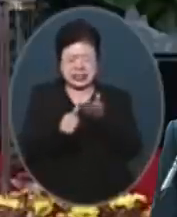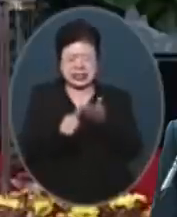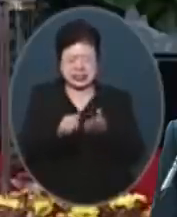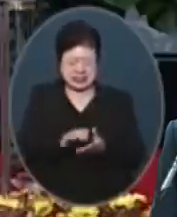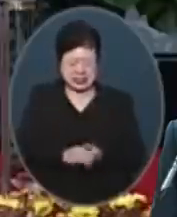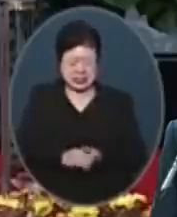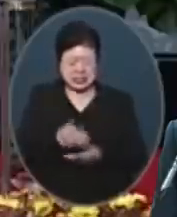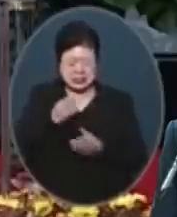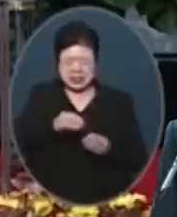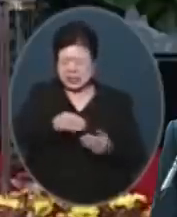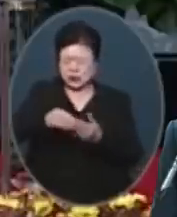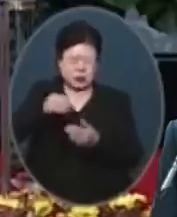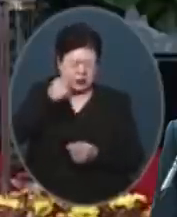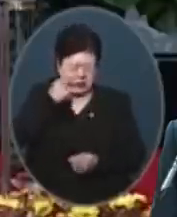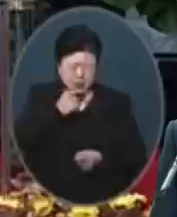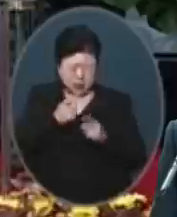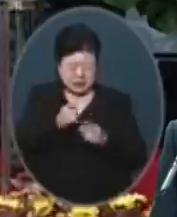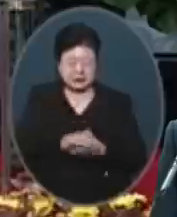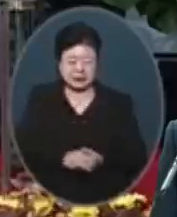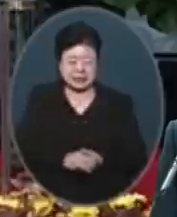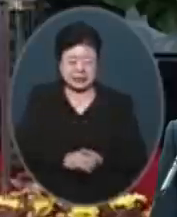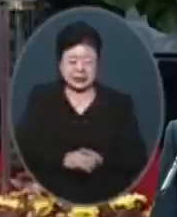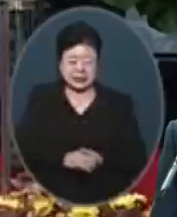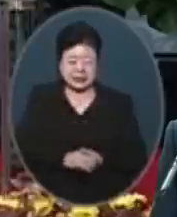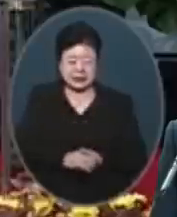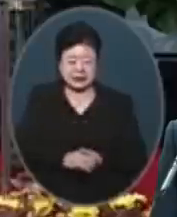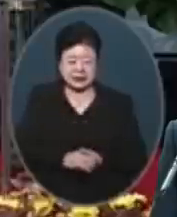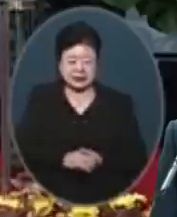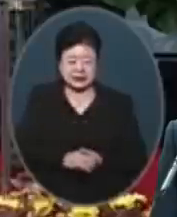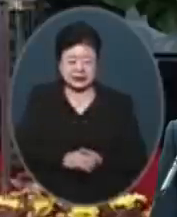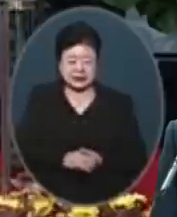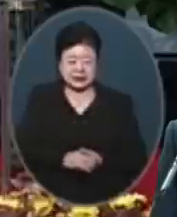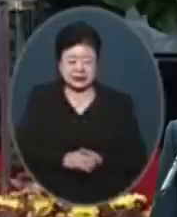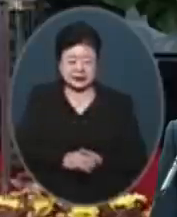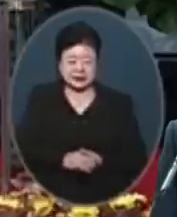이스라엘을 인도할 지도자가 되었냐 생각했습니다.